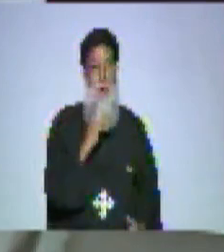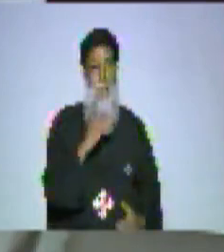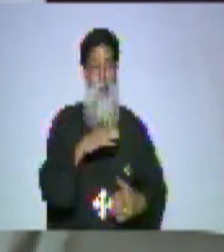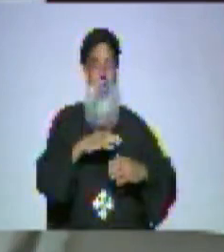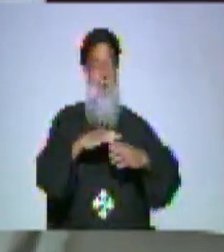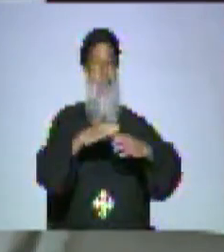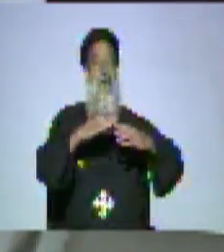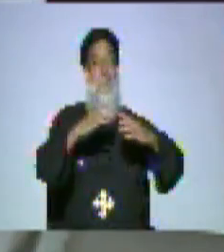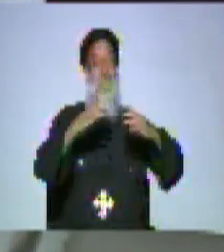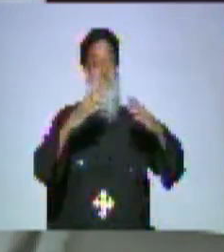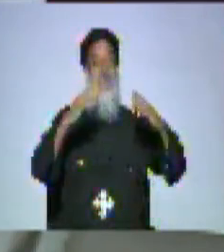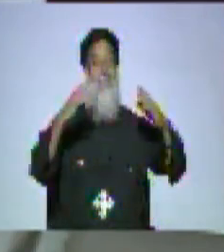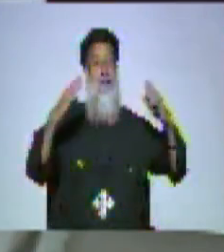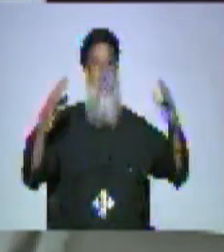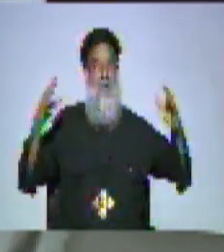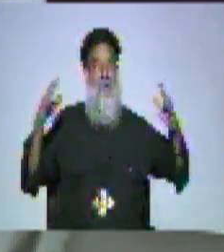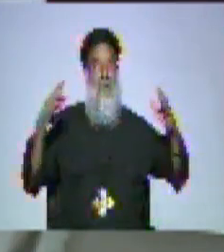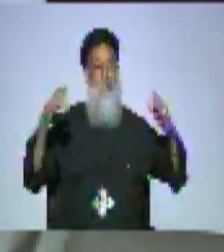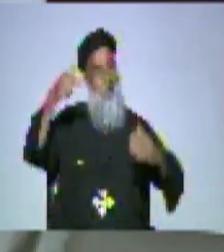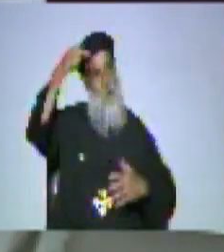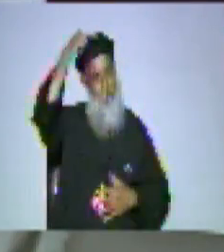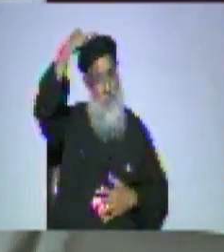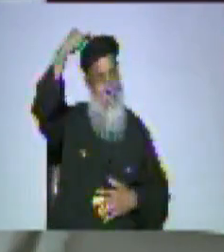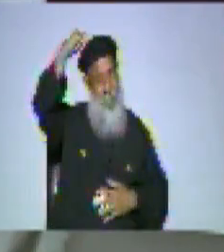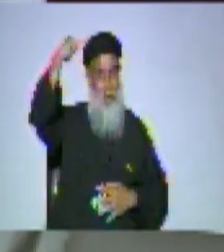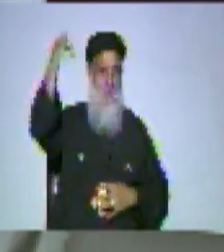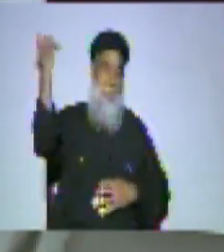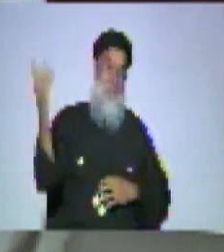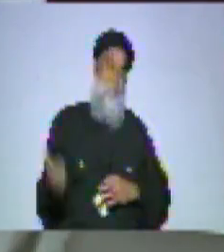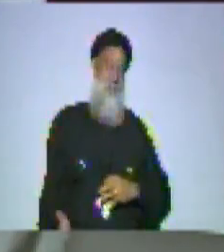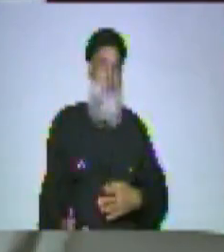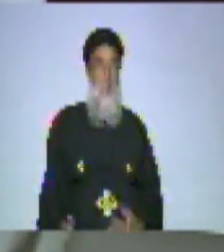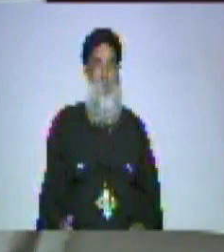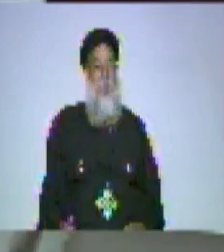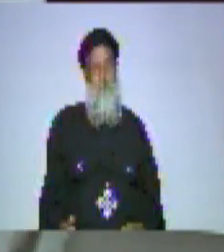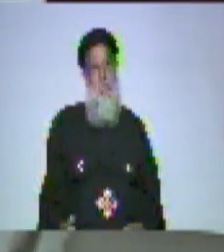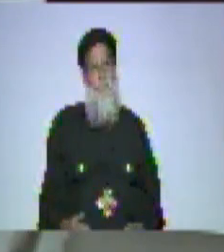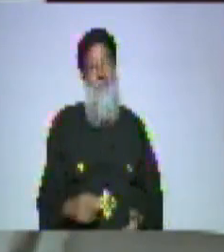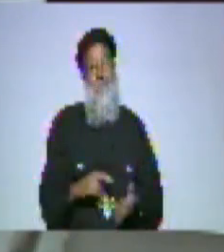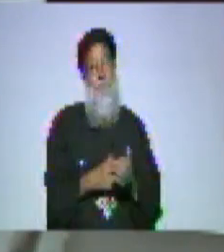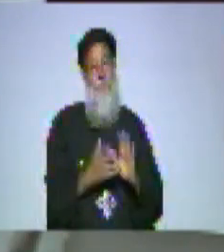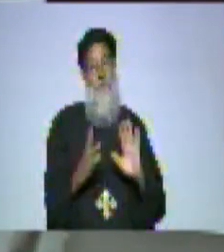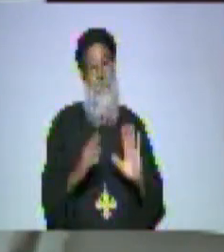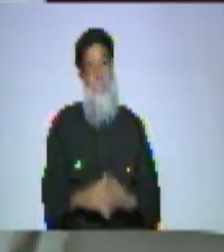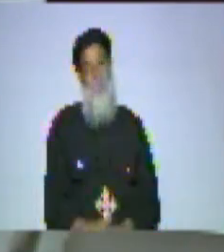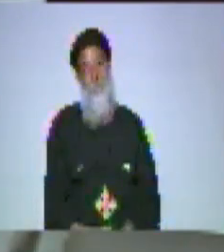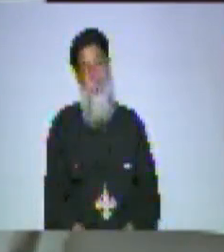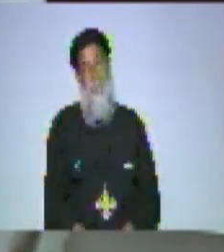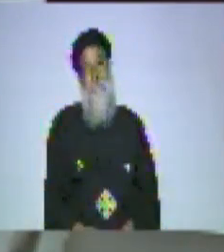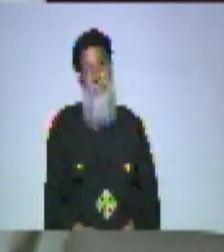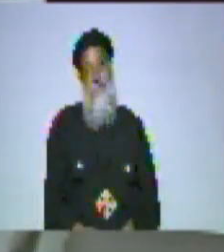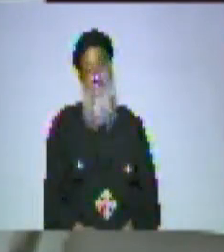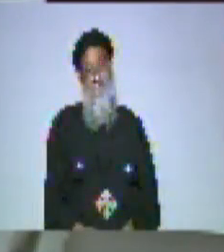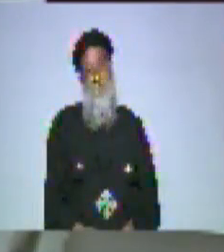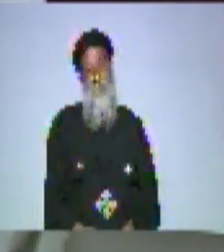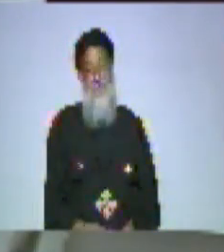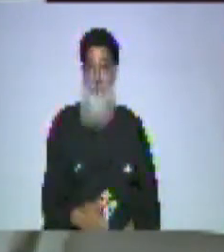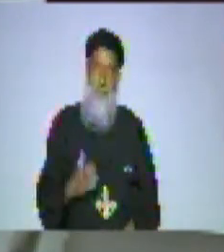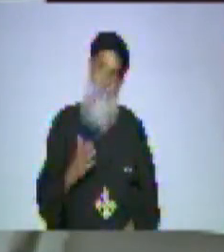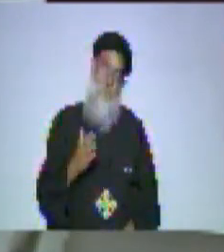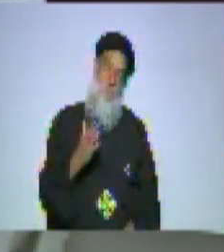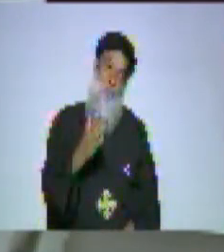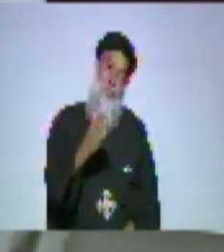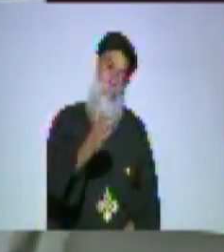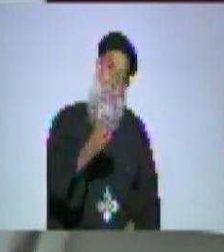اللي هو بيكرس انا ما اقدرش اعمل كده المهم رحنا